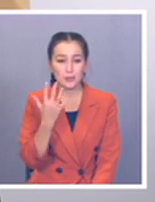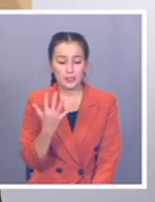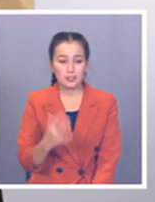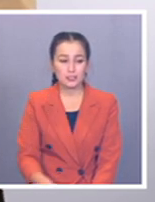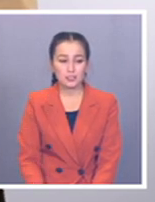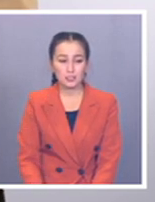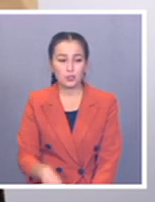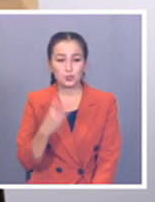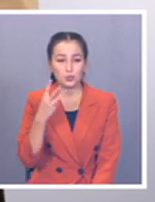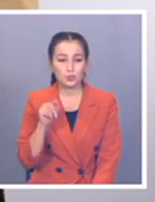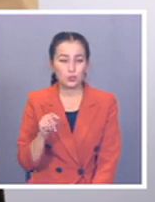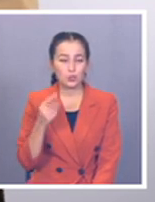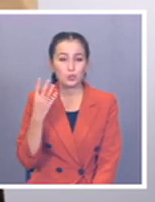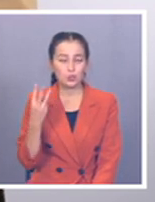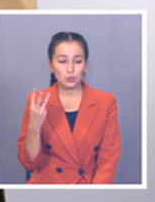3-де 3.